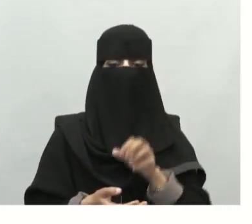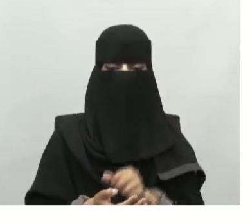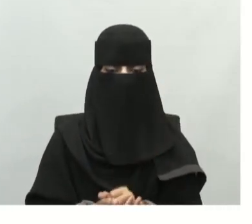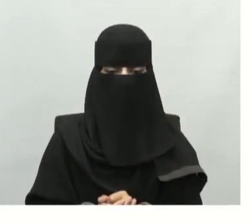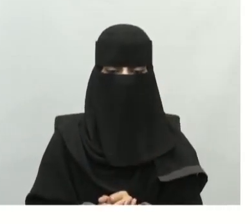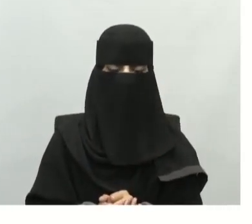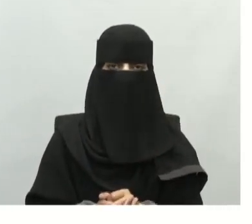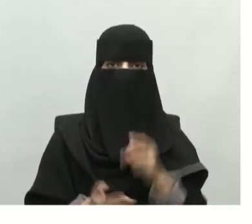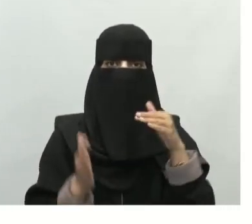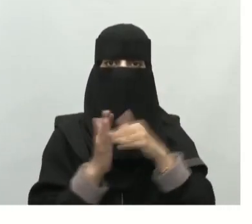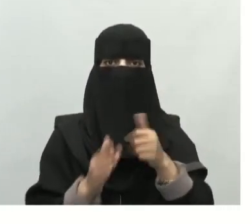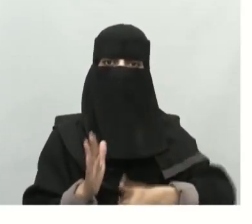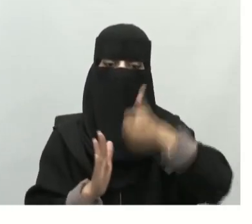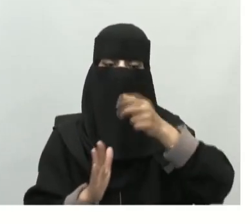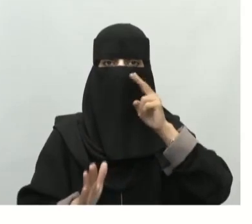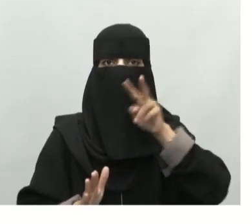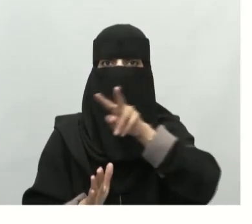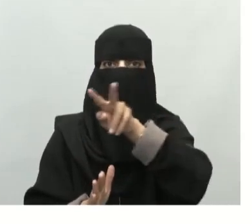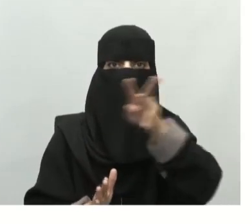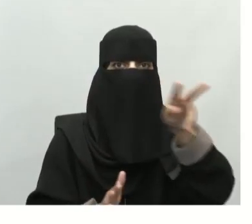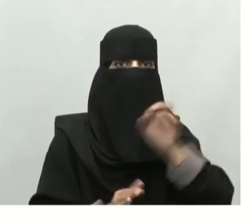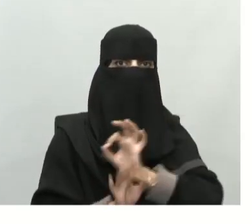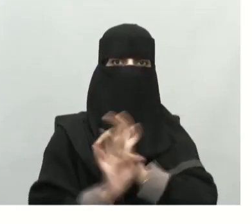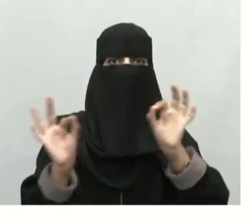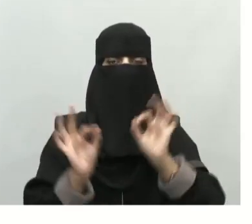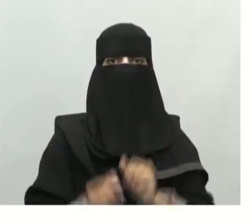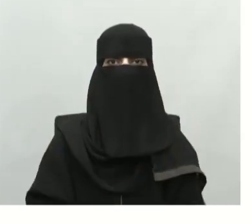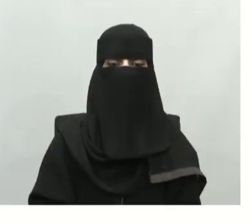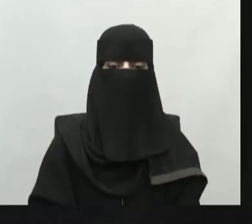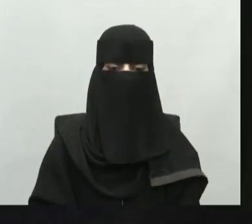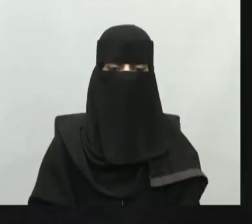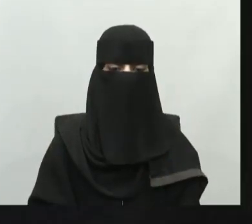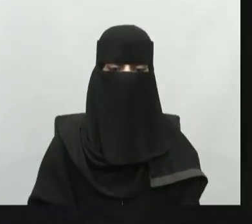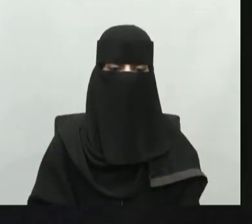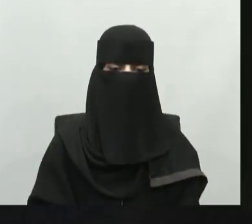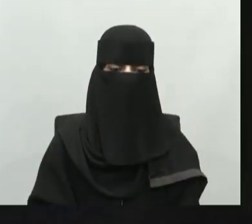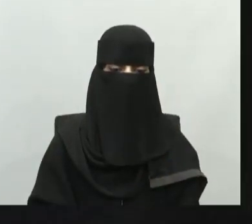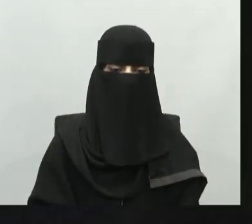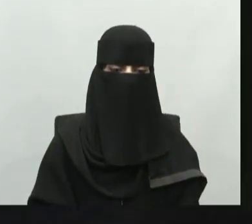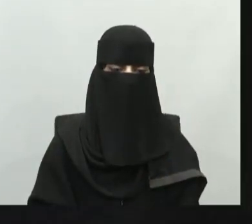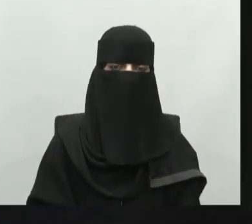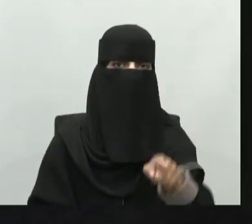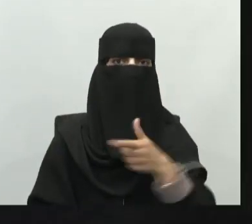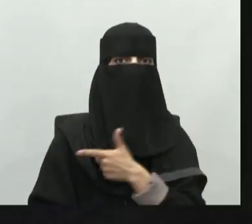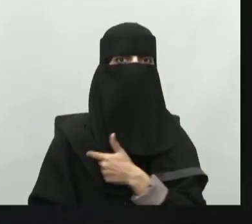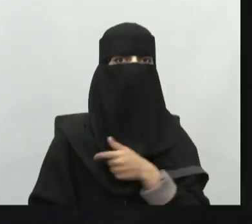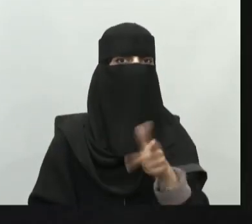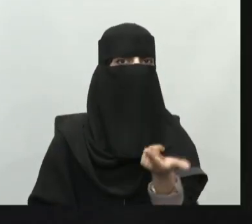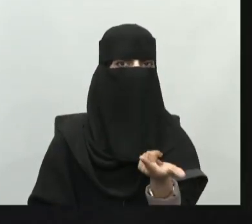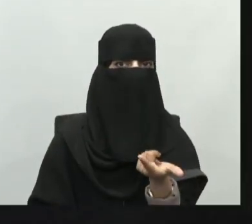الاتجاهات حتى تستطيع رؤيه ما حولها ما هذا